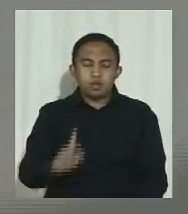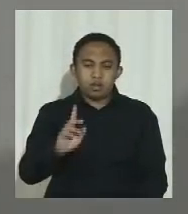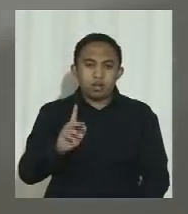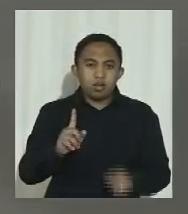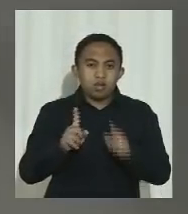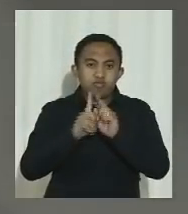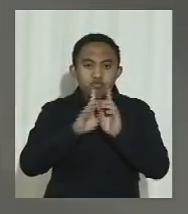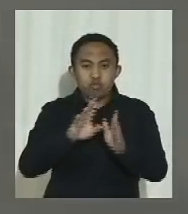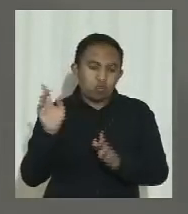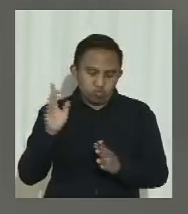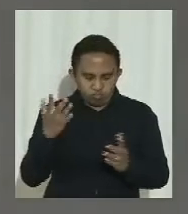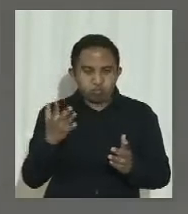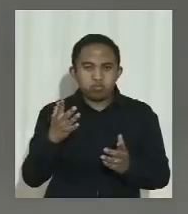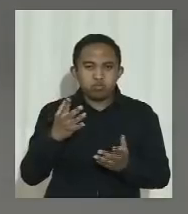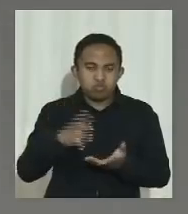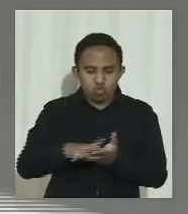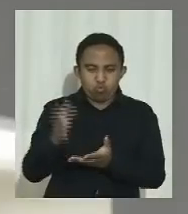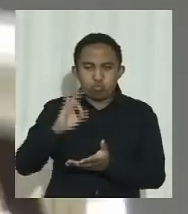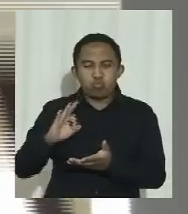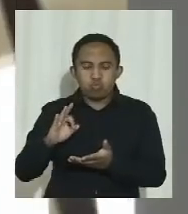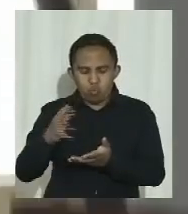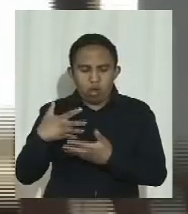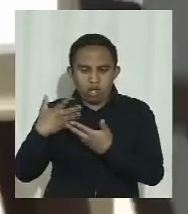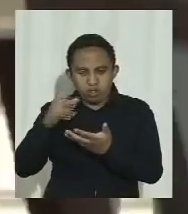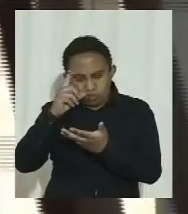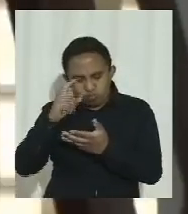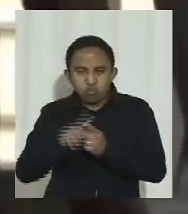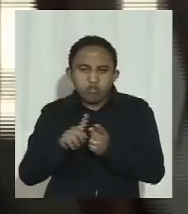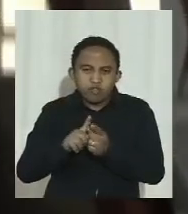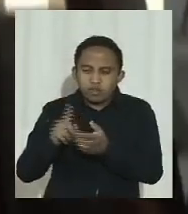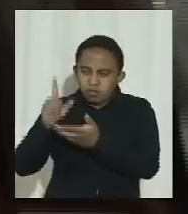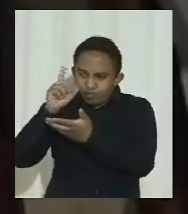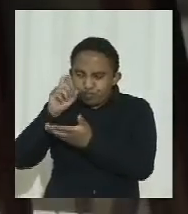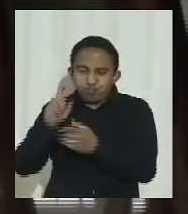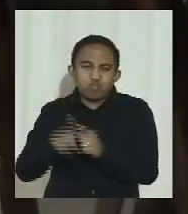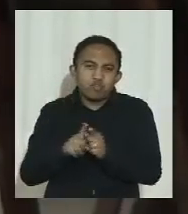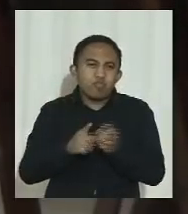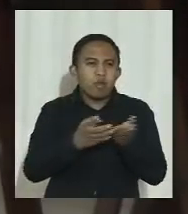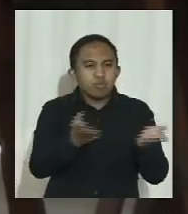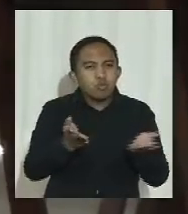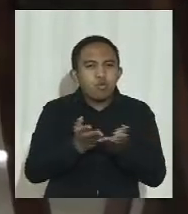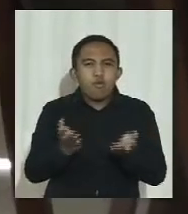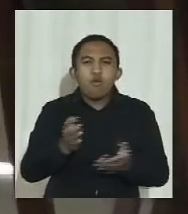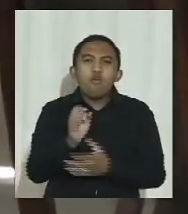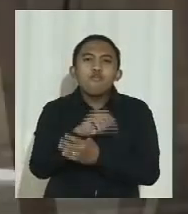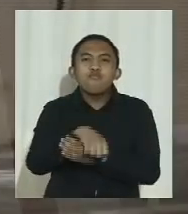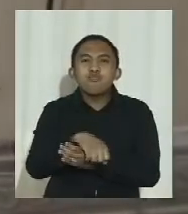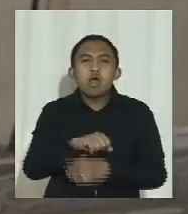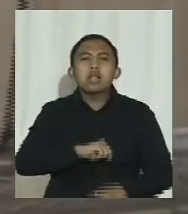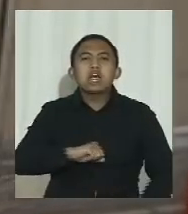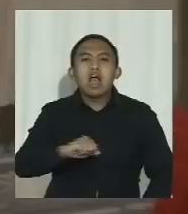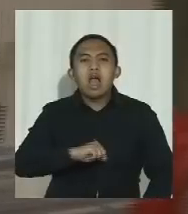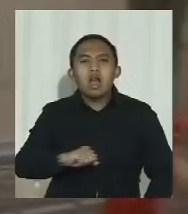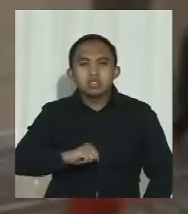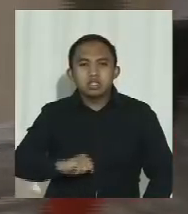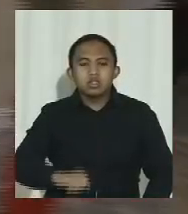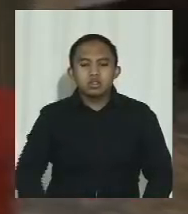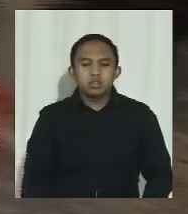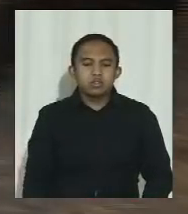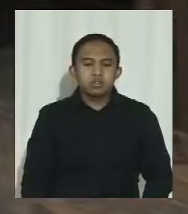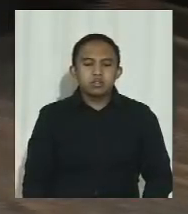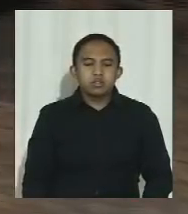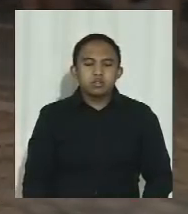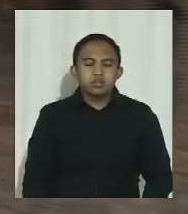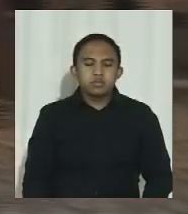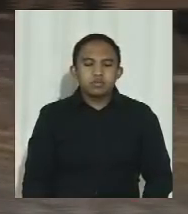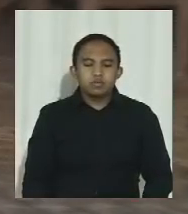fisian'ny mozea mba hahafahan'izy ireo maneho sy mampafantatra ny vokatry ny asa nataony. Zava-dehibe ho